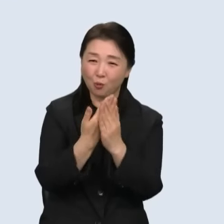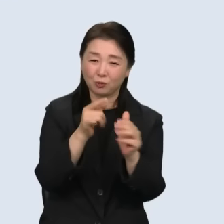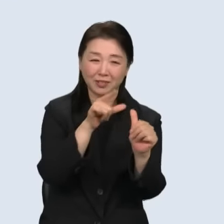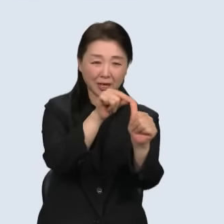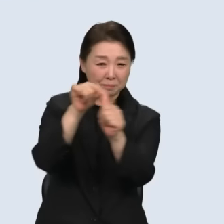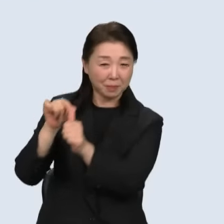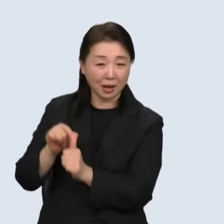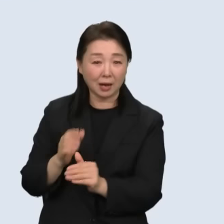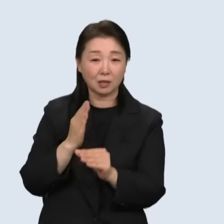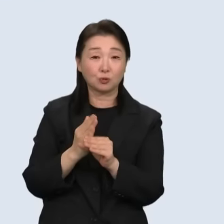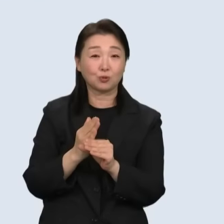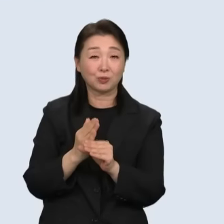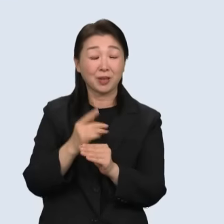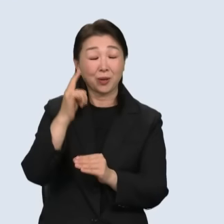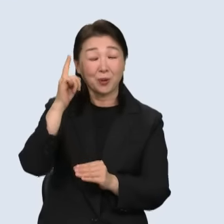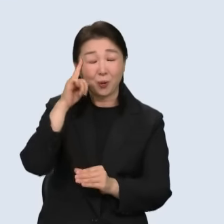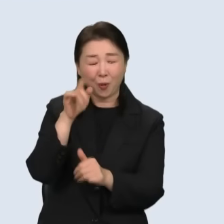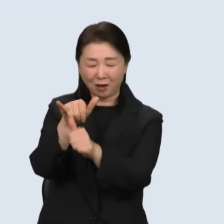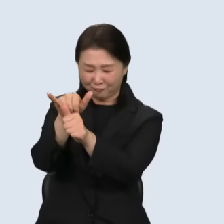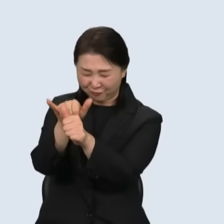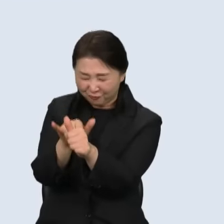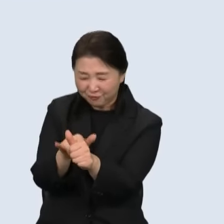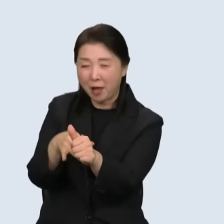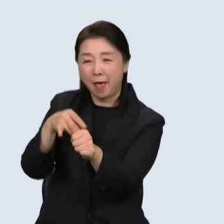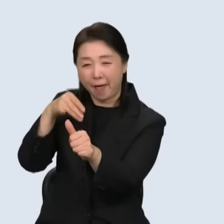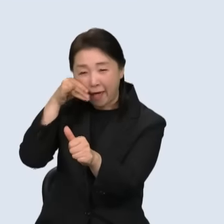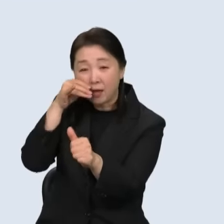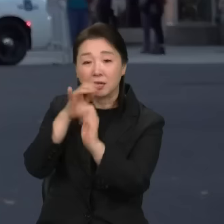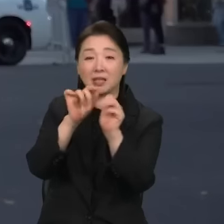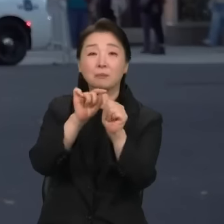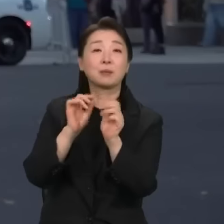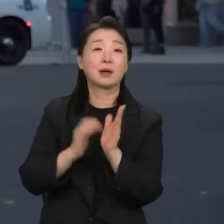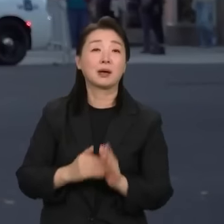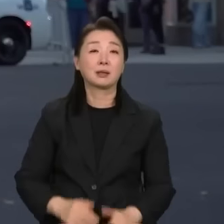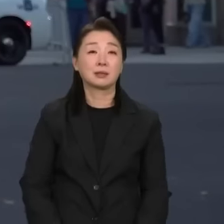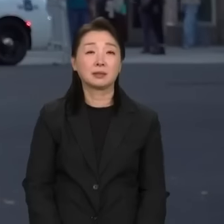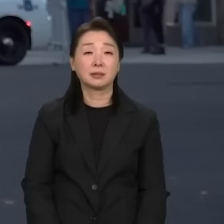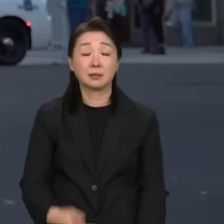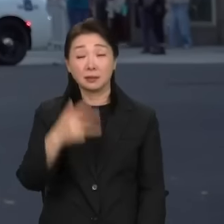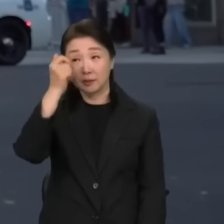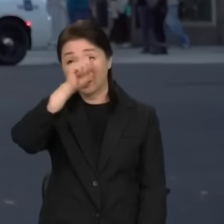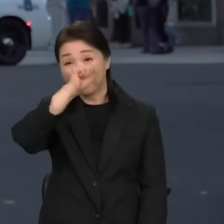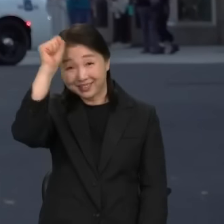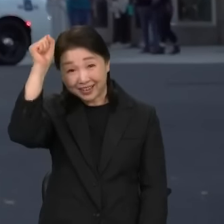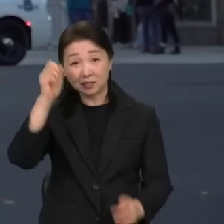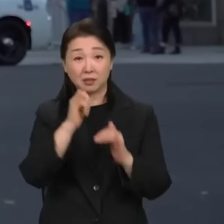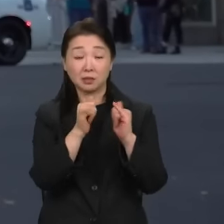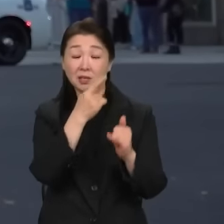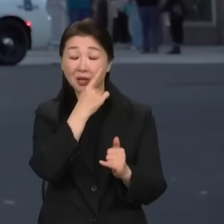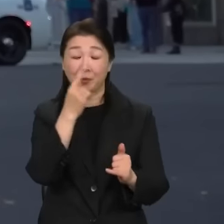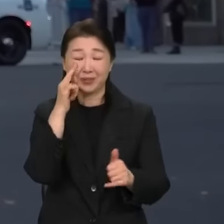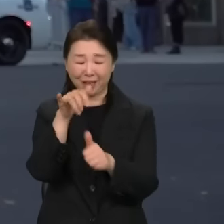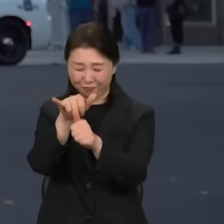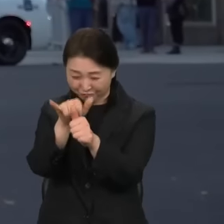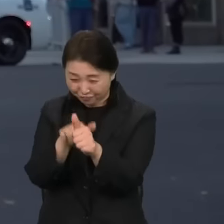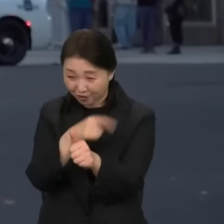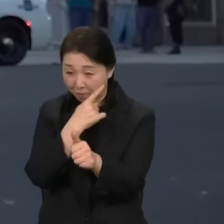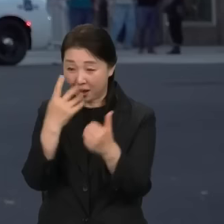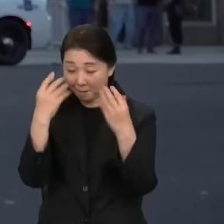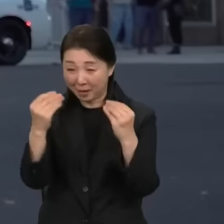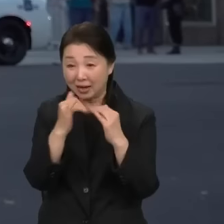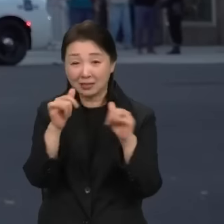있습니다 하나같이 충성도 높은 드립니다 트럼프 당선인은 검증된 충성심이 인사